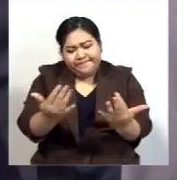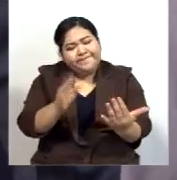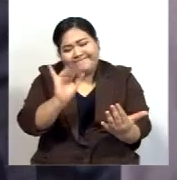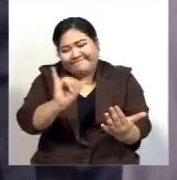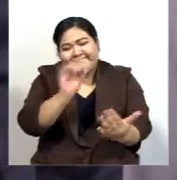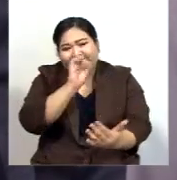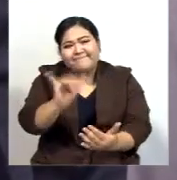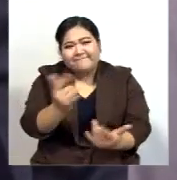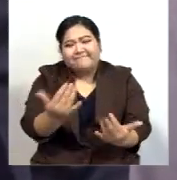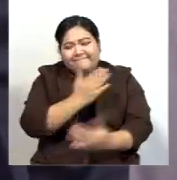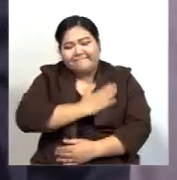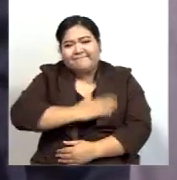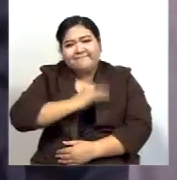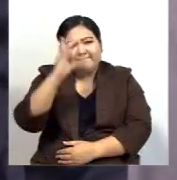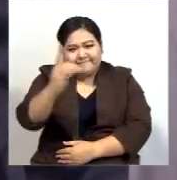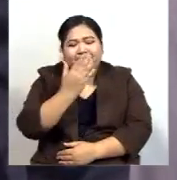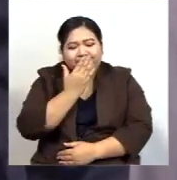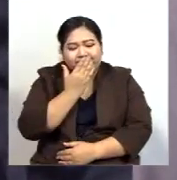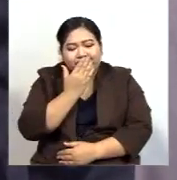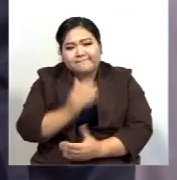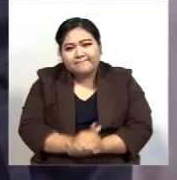ล้วกันครับ